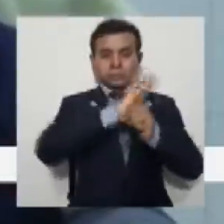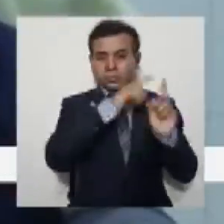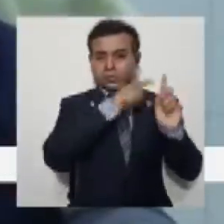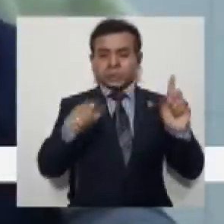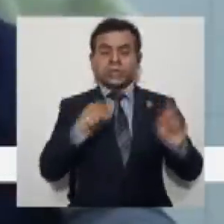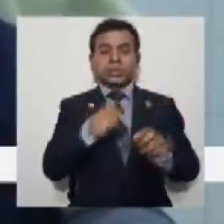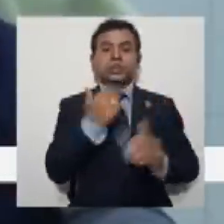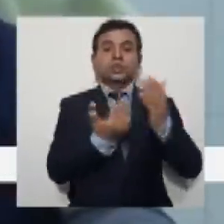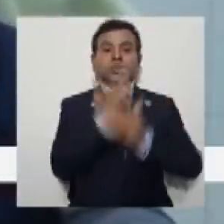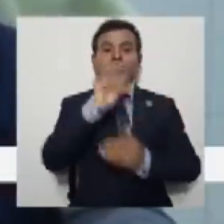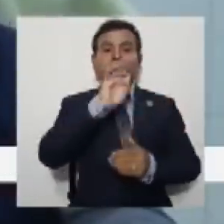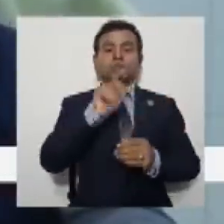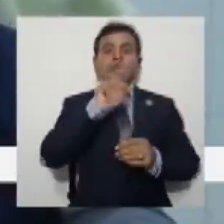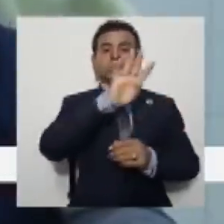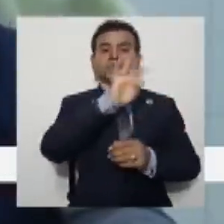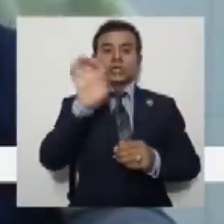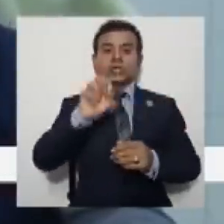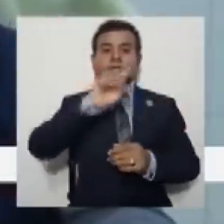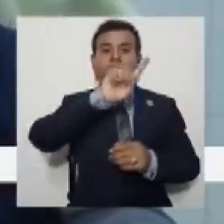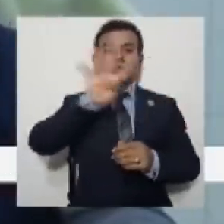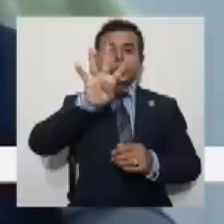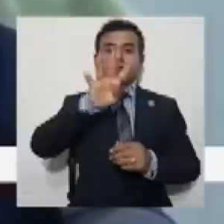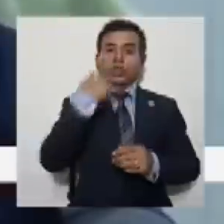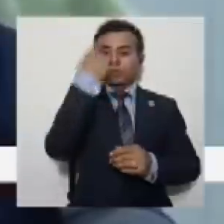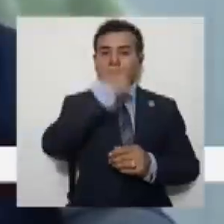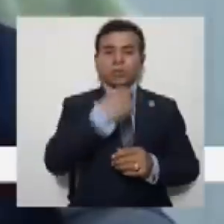এ পর্যন্ত মোট আক্রান্ত হয়েছে